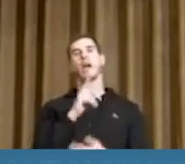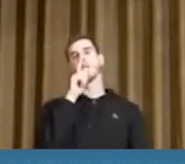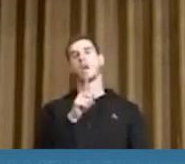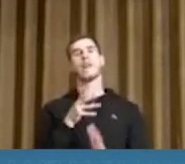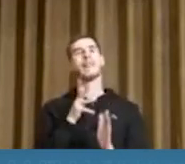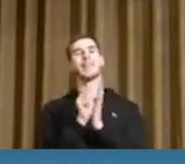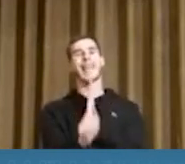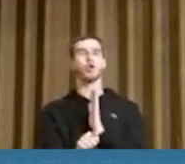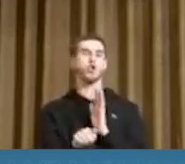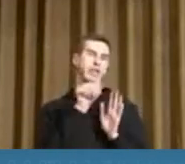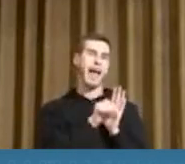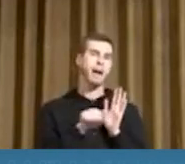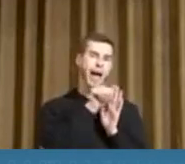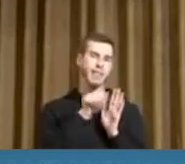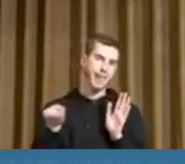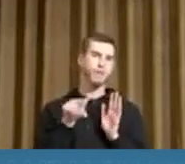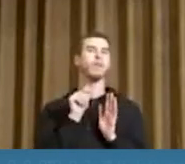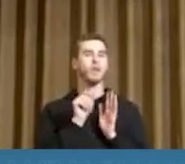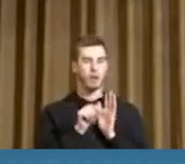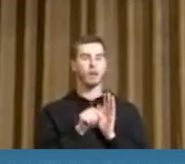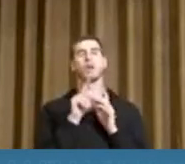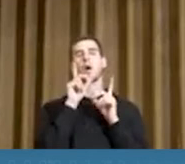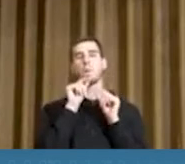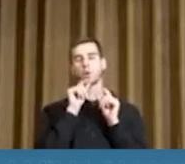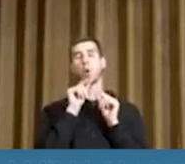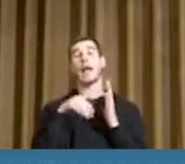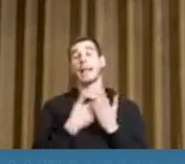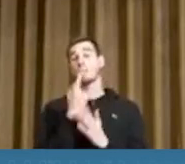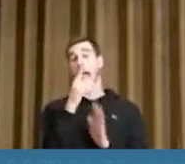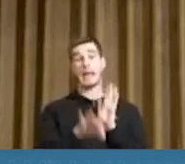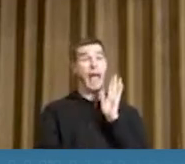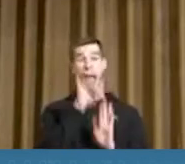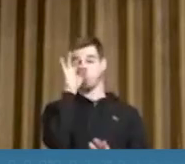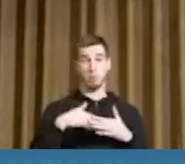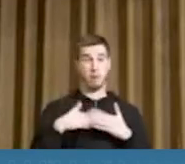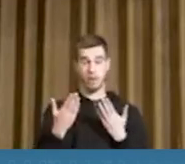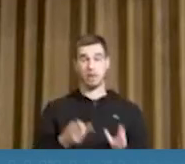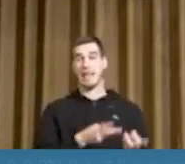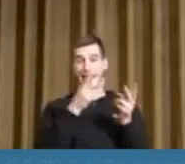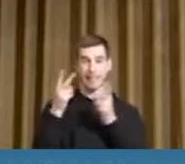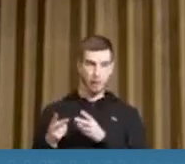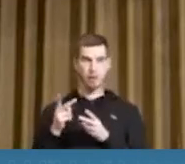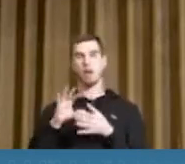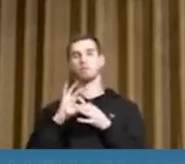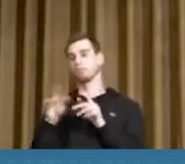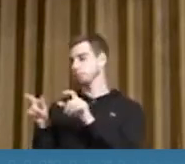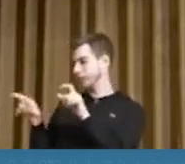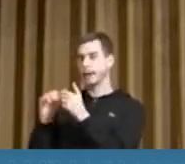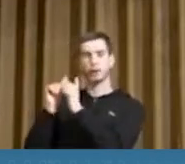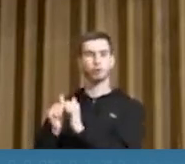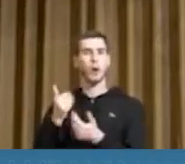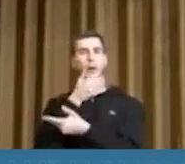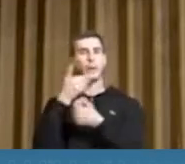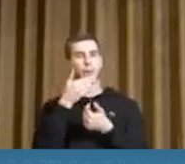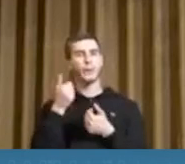sahen wir im Prinzip mit Ausnahme tendenziell höherer Transaminasen bei erkrankten Kadersportlerinnen keine